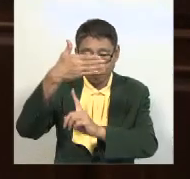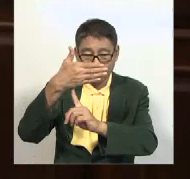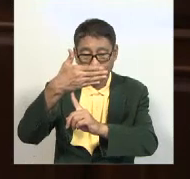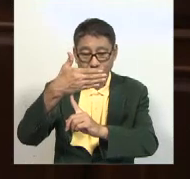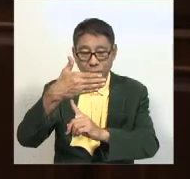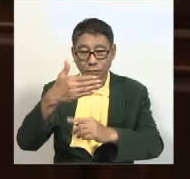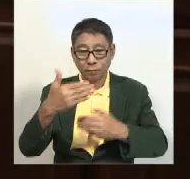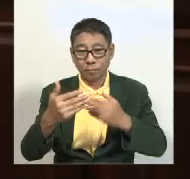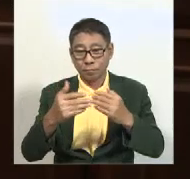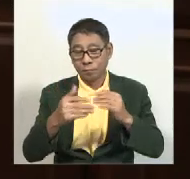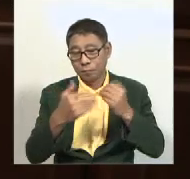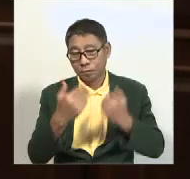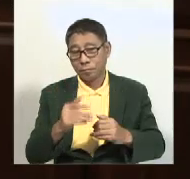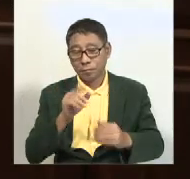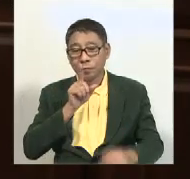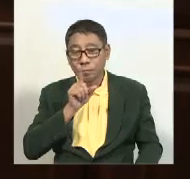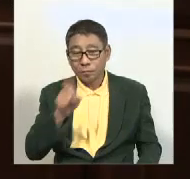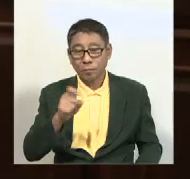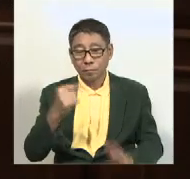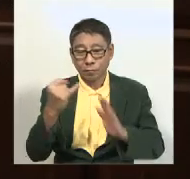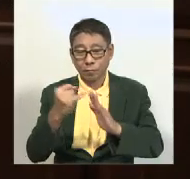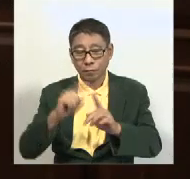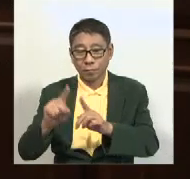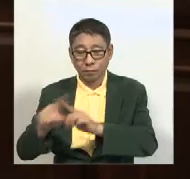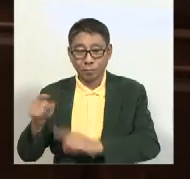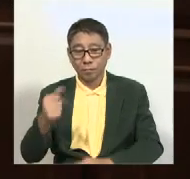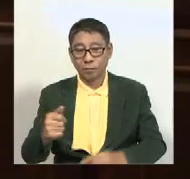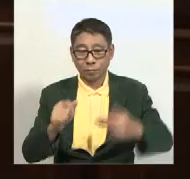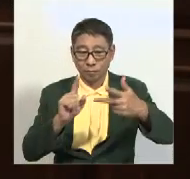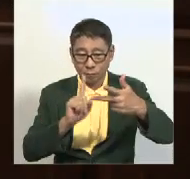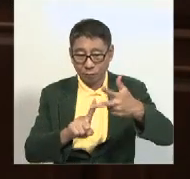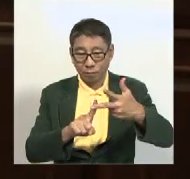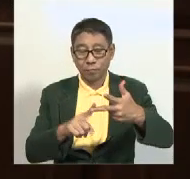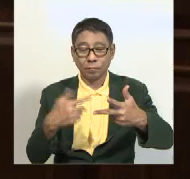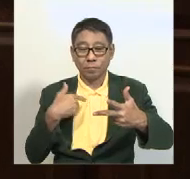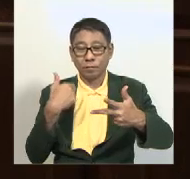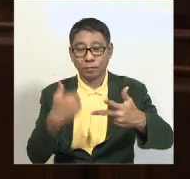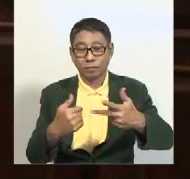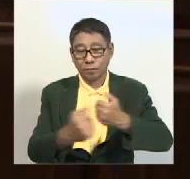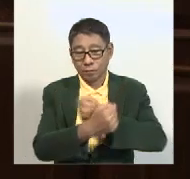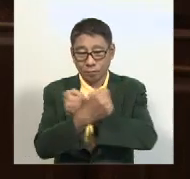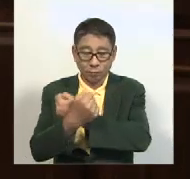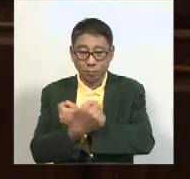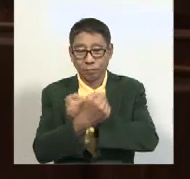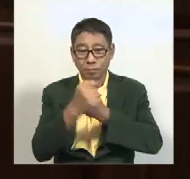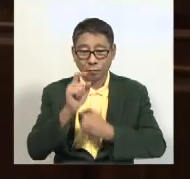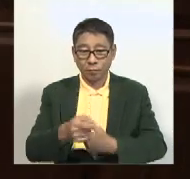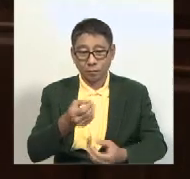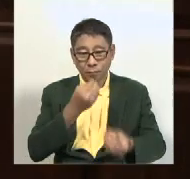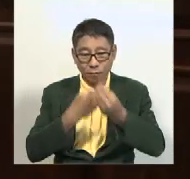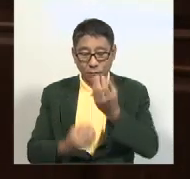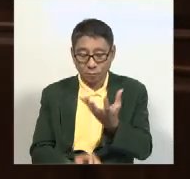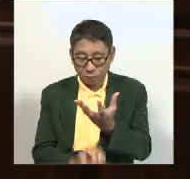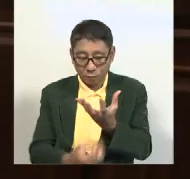ามไปยังส่วนราชการที่เกี่ยวข้องในทุกจังหวัดเนี่ยได้อยู่ส่วนที่3ก็คือป้องกันดีที่สุดก็คือต้องกินสุ